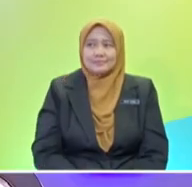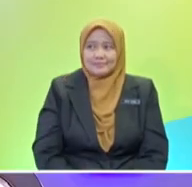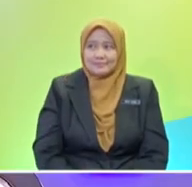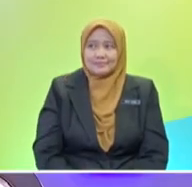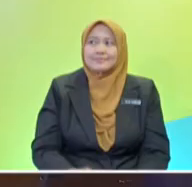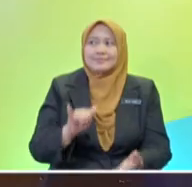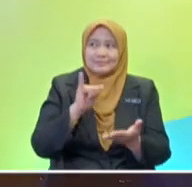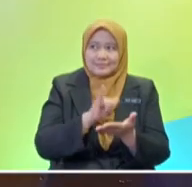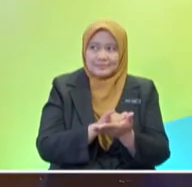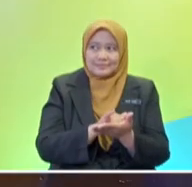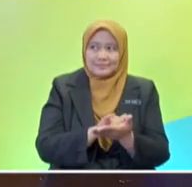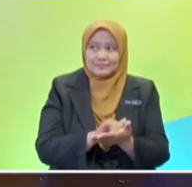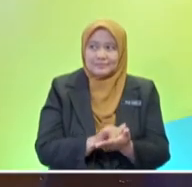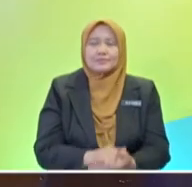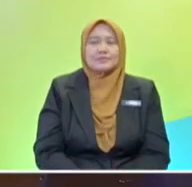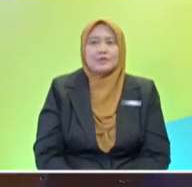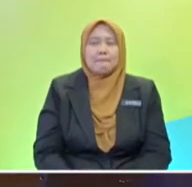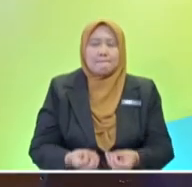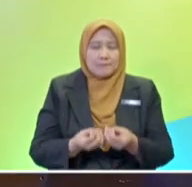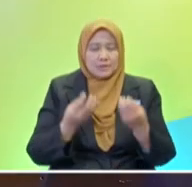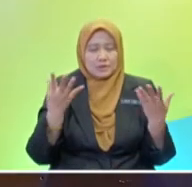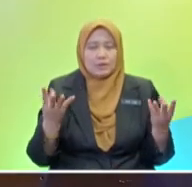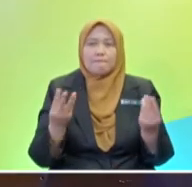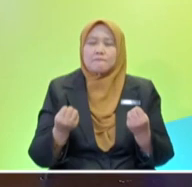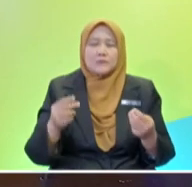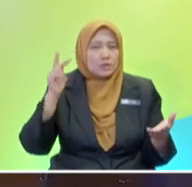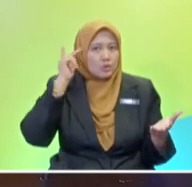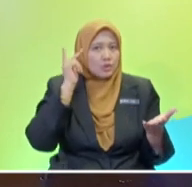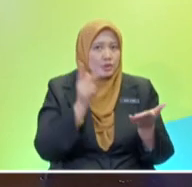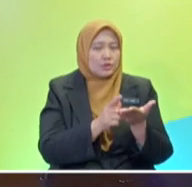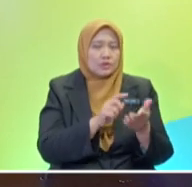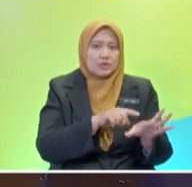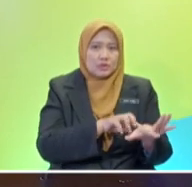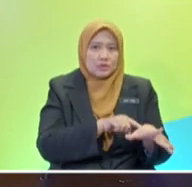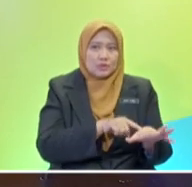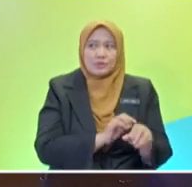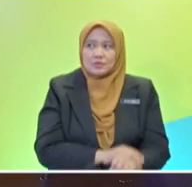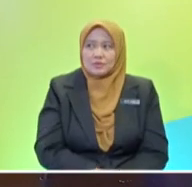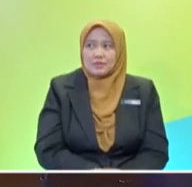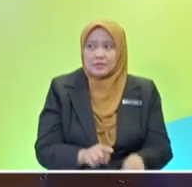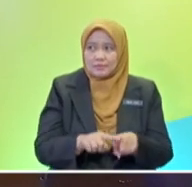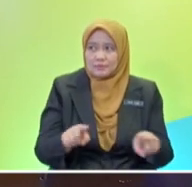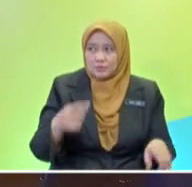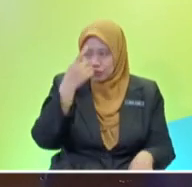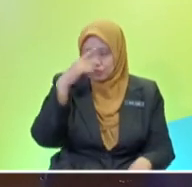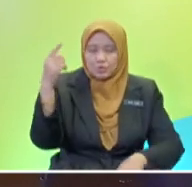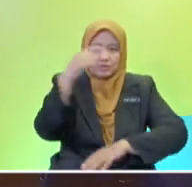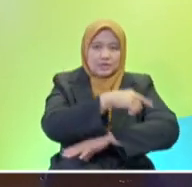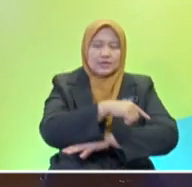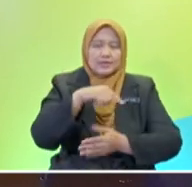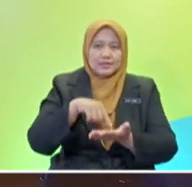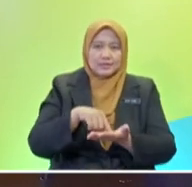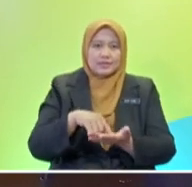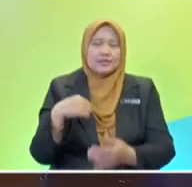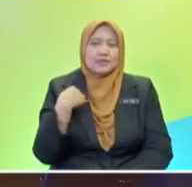itulah. Banyak kalau kita nak kenal daun lagi ni. Ada daun mangga, ada daun nangka. Tapi untuk hari ini kita belajar sebahagian